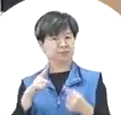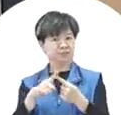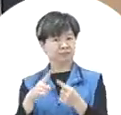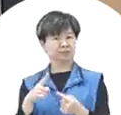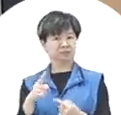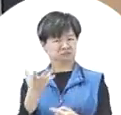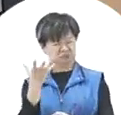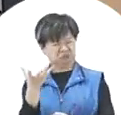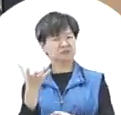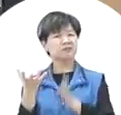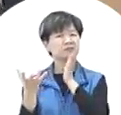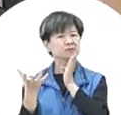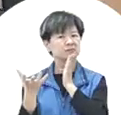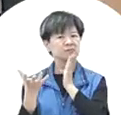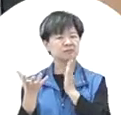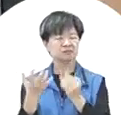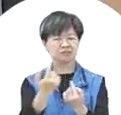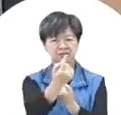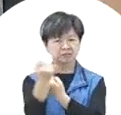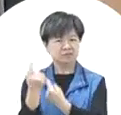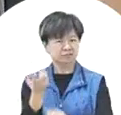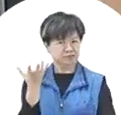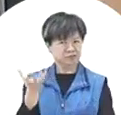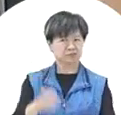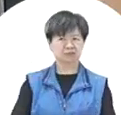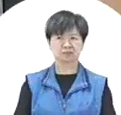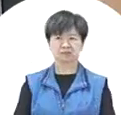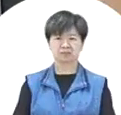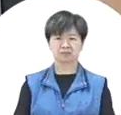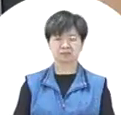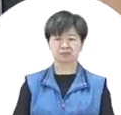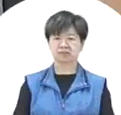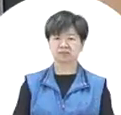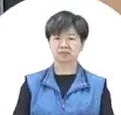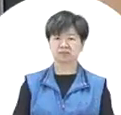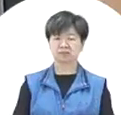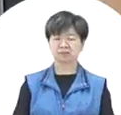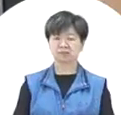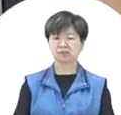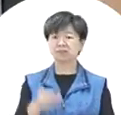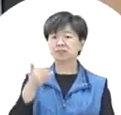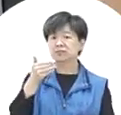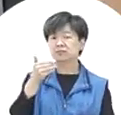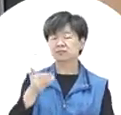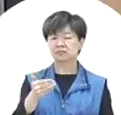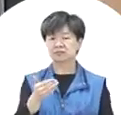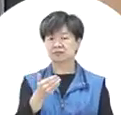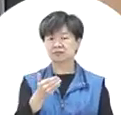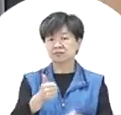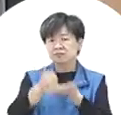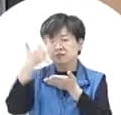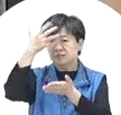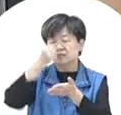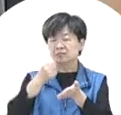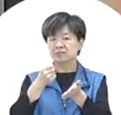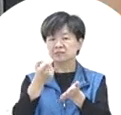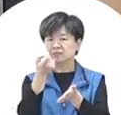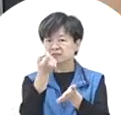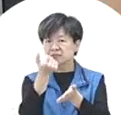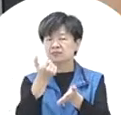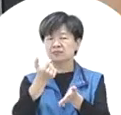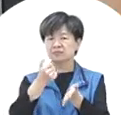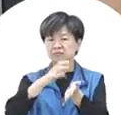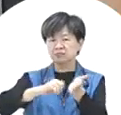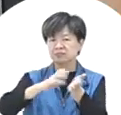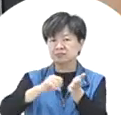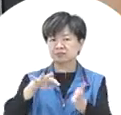偏高哦，相对的偏高。那他们在使用这460点悠游嘛那个敬老卡， 480点， 我